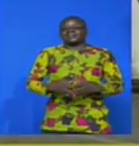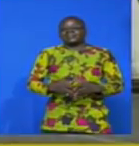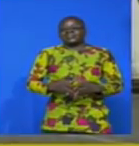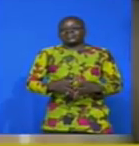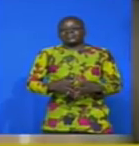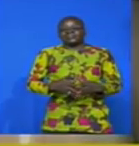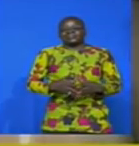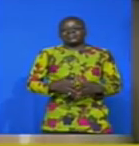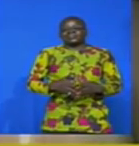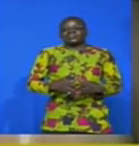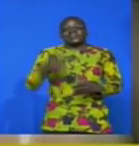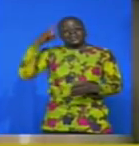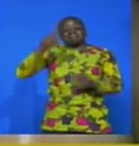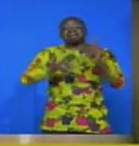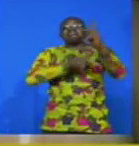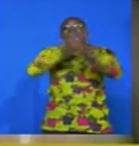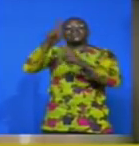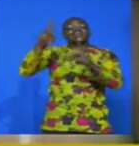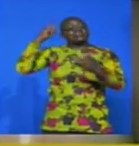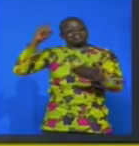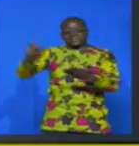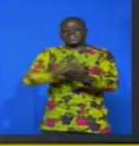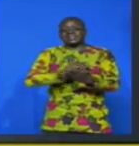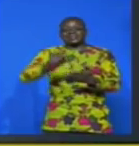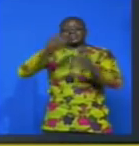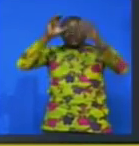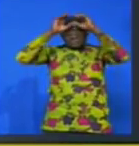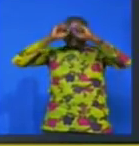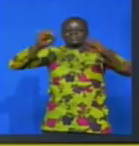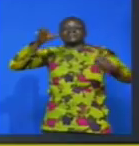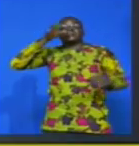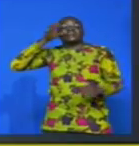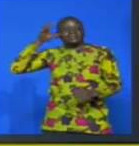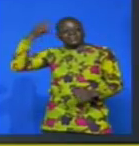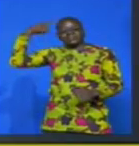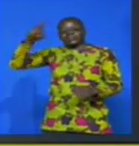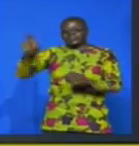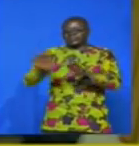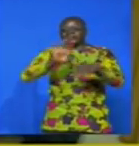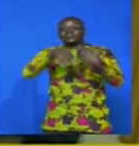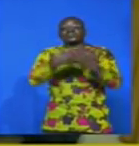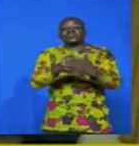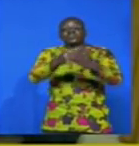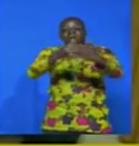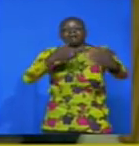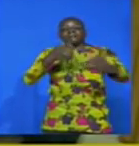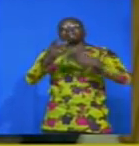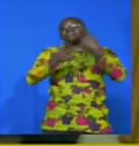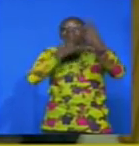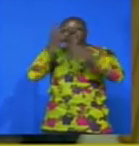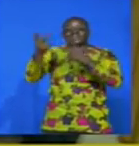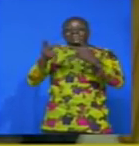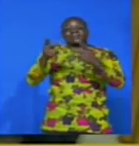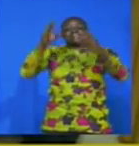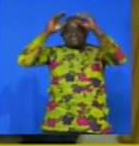La publication d'une tribune signée du président chinois fait sensation au Rwanda. Avant sa visite inédite au Rwanda, le